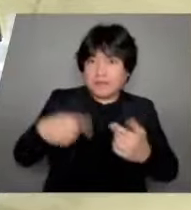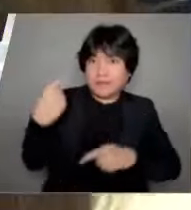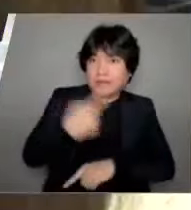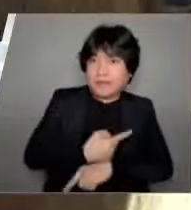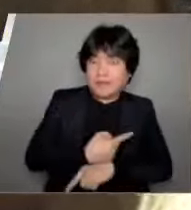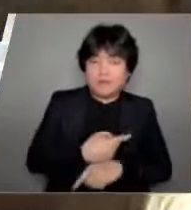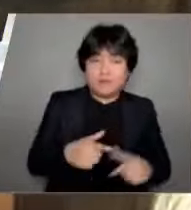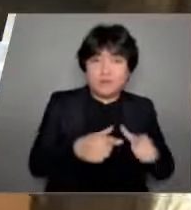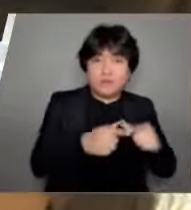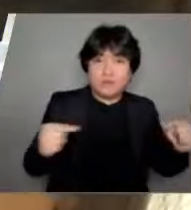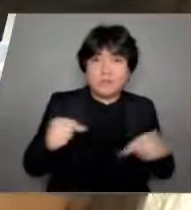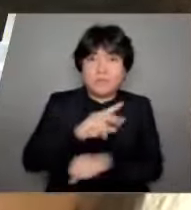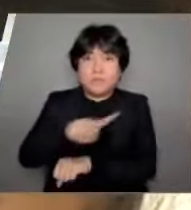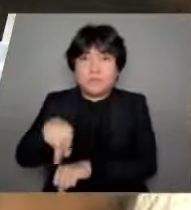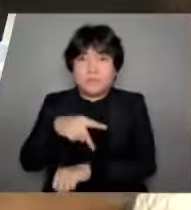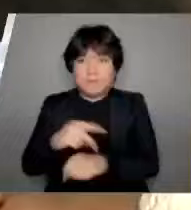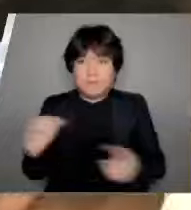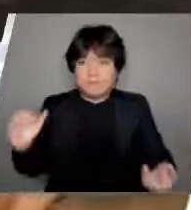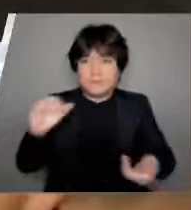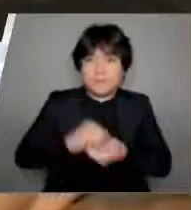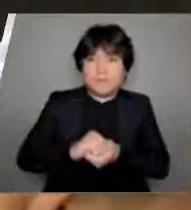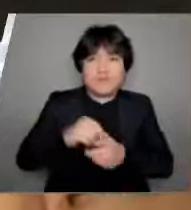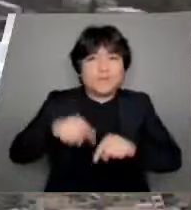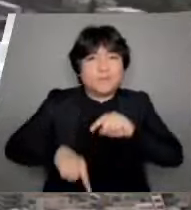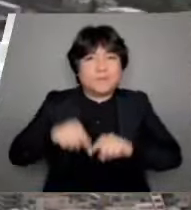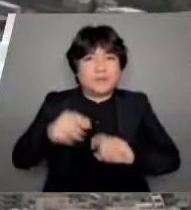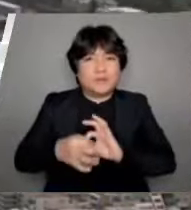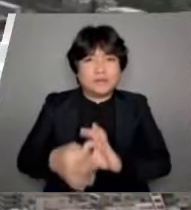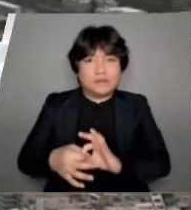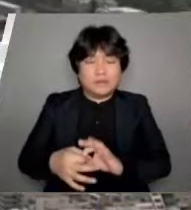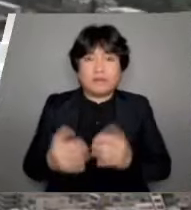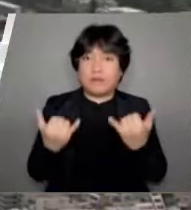anunsyong 25,000 na trabaho ang bubuksan sa Japan.